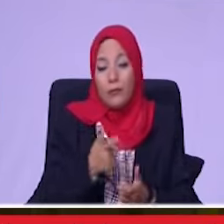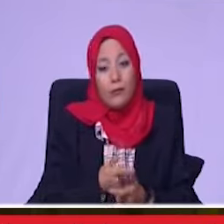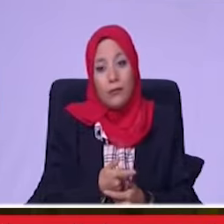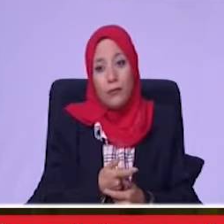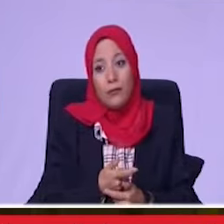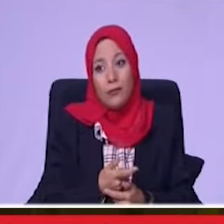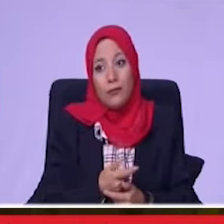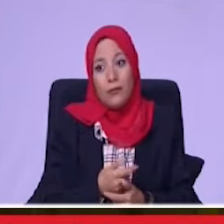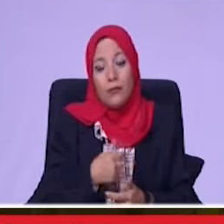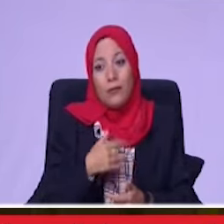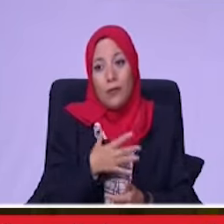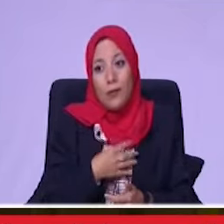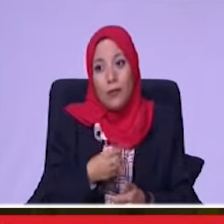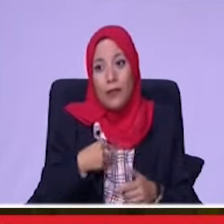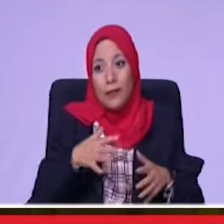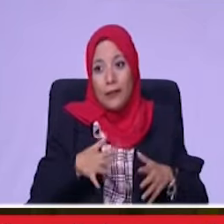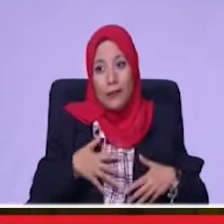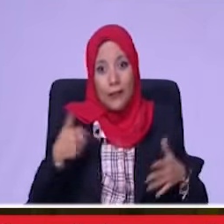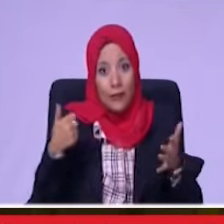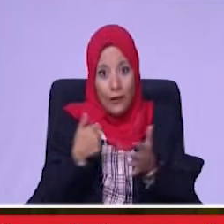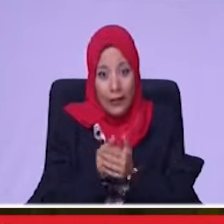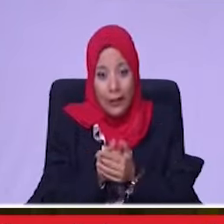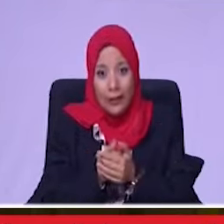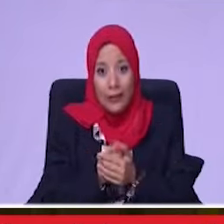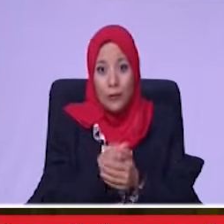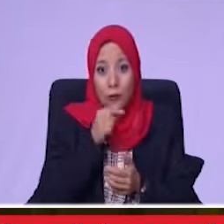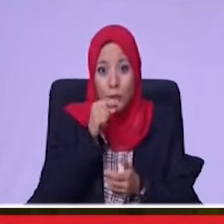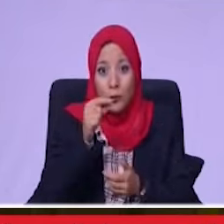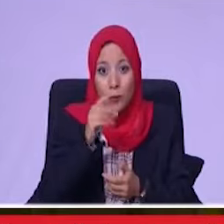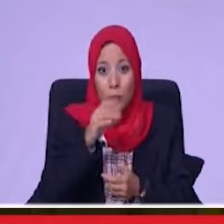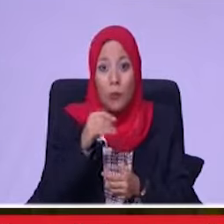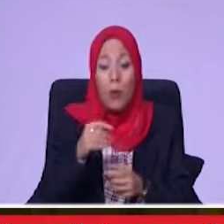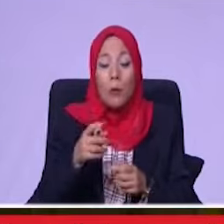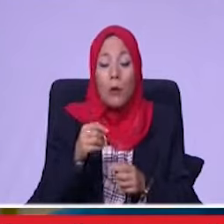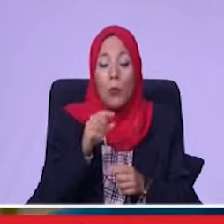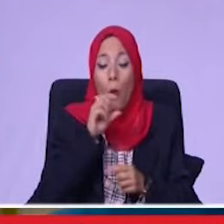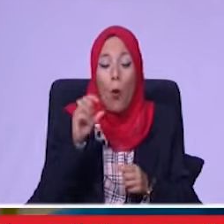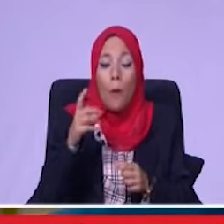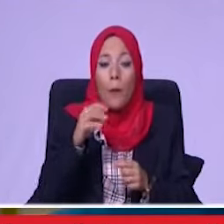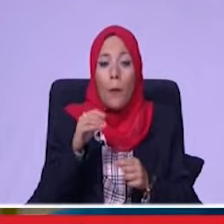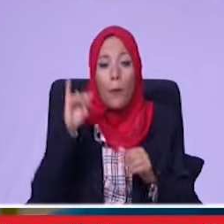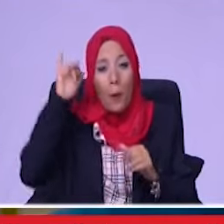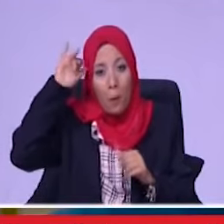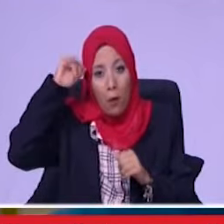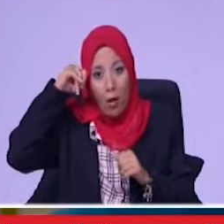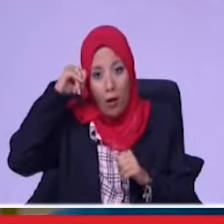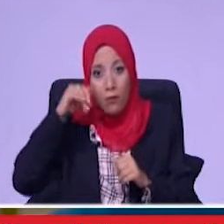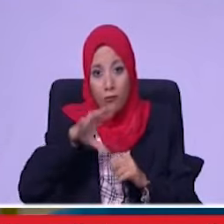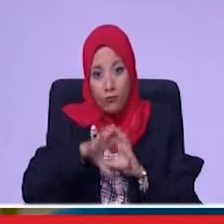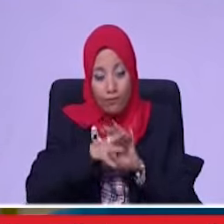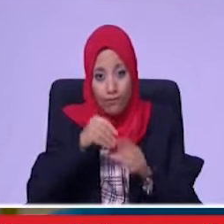طيب ممكن نختتم هذا اللقاء بخواتيم سوره البقره حافظها يلا